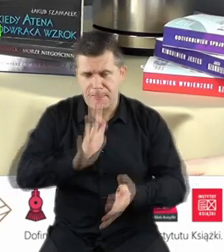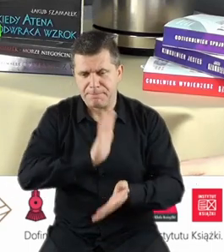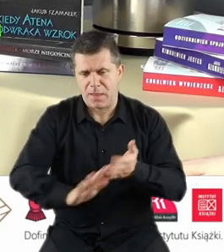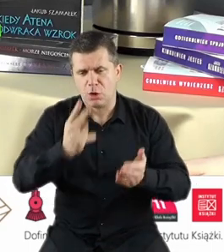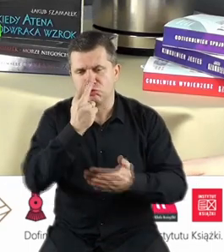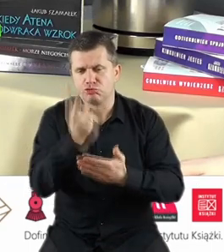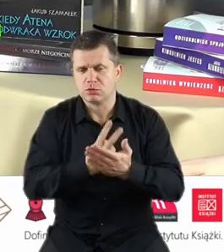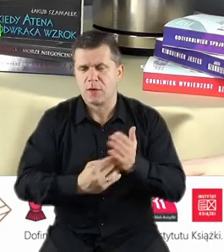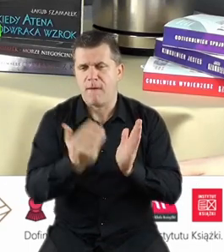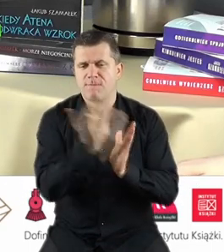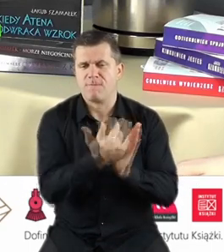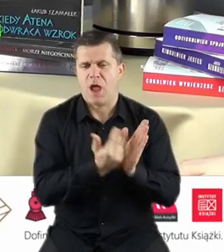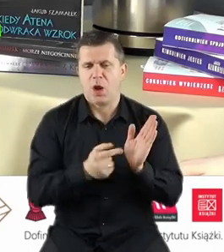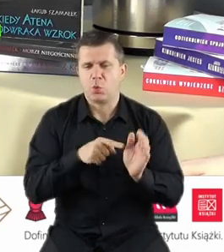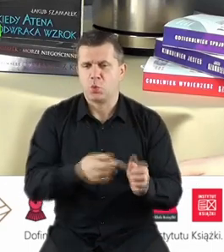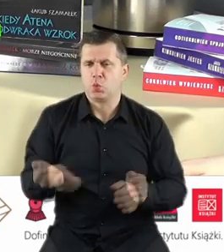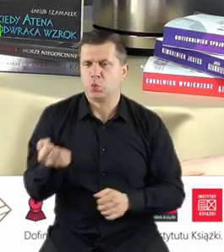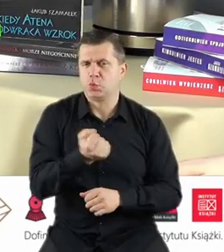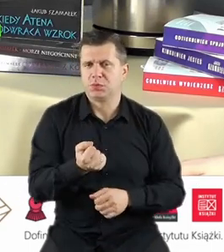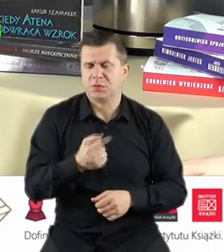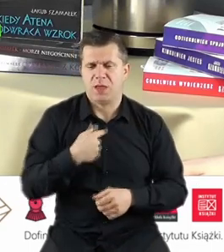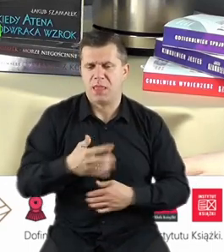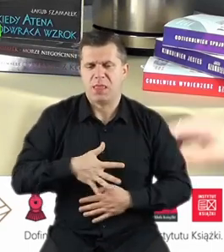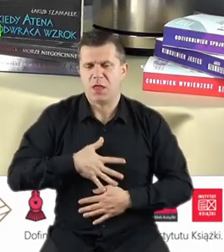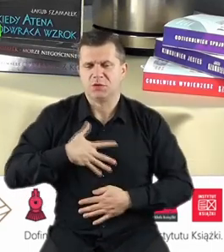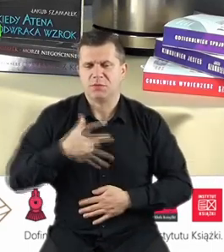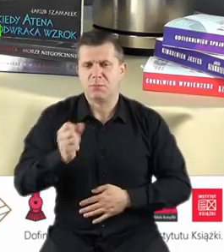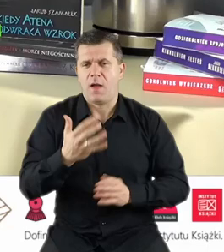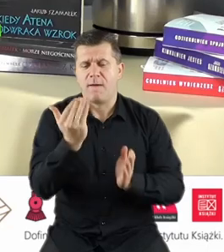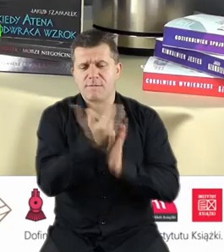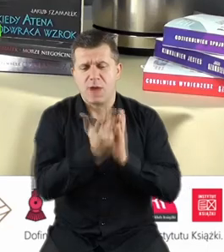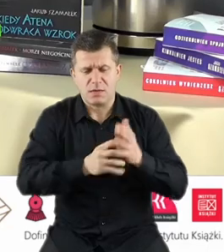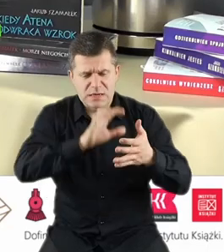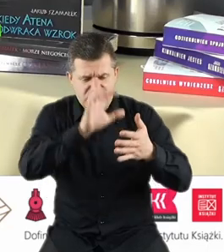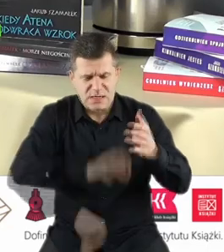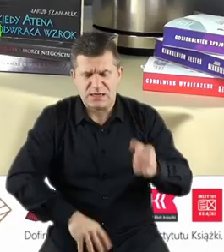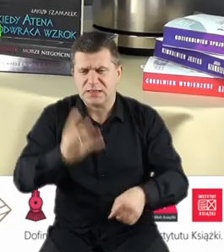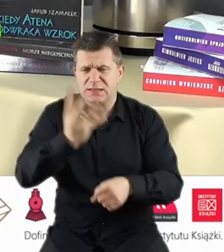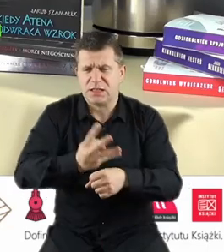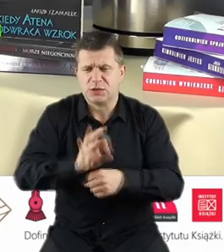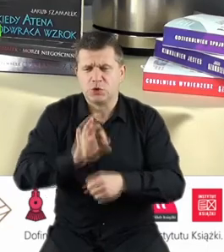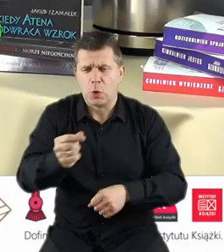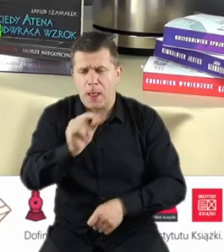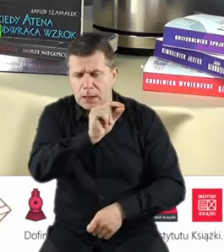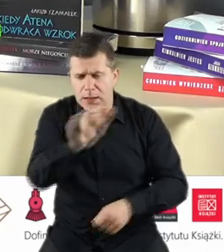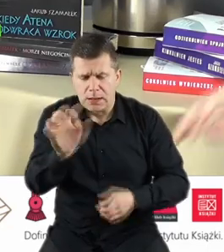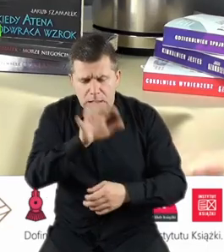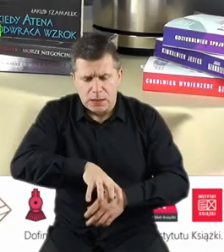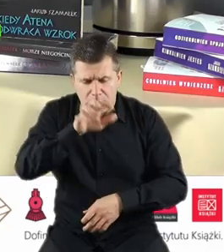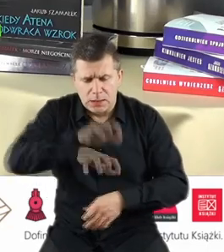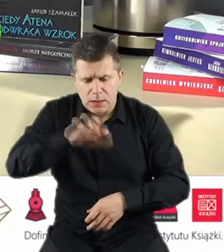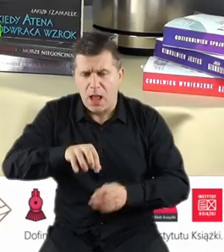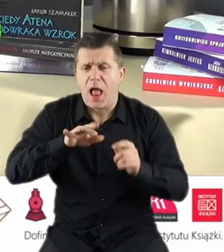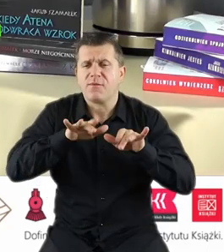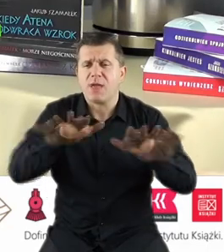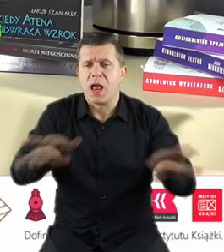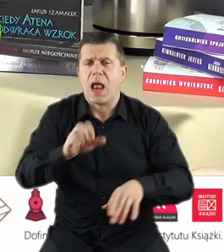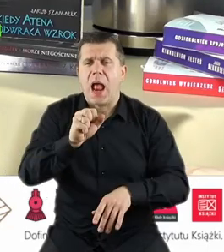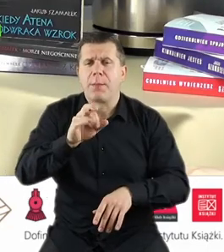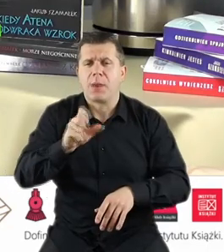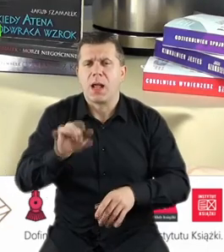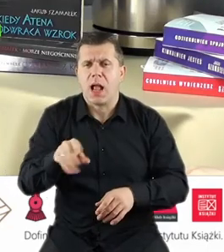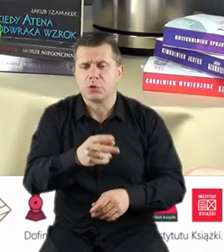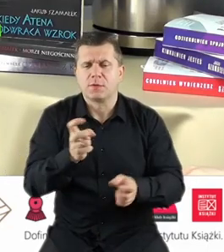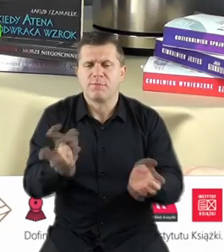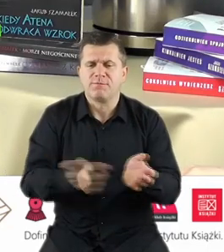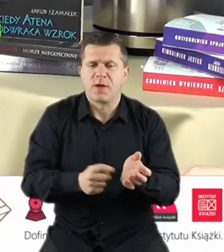warunków użytkowania, czemu się nie dziwię, bo te warunki bardzo użytkowania długie. mają 40 stron drobnym drukiem, ale na przykład wiele aplikacji żąda dostępu do